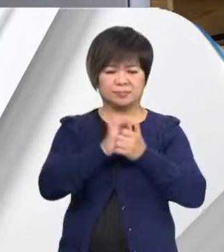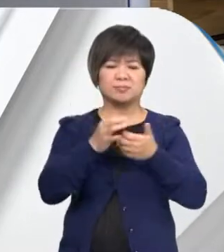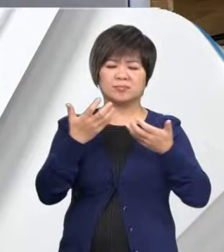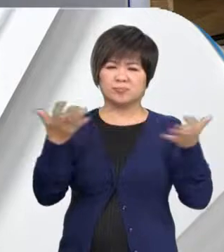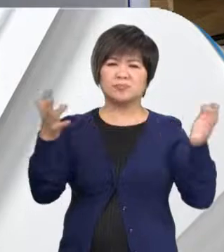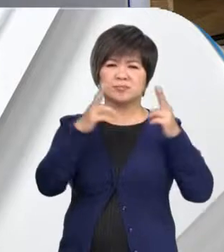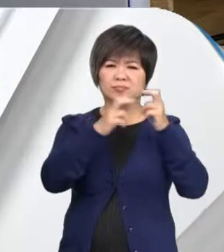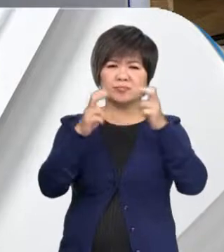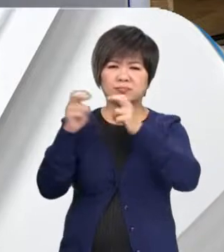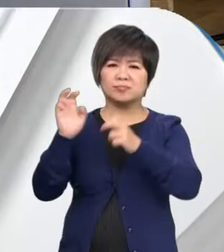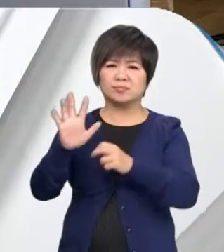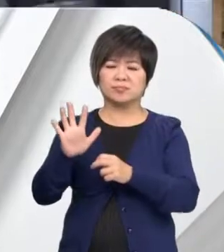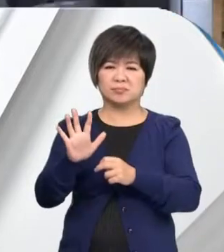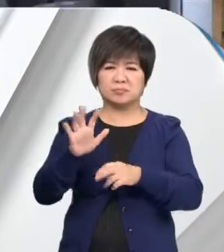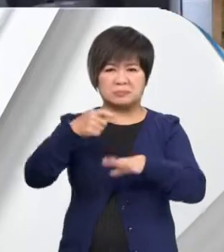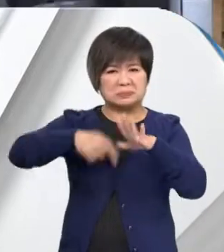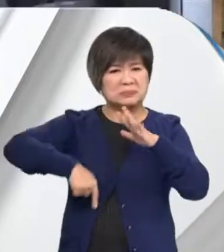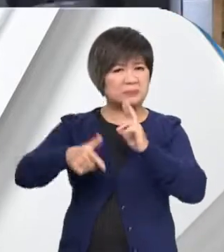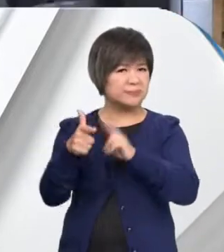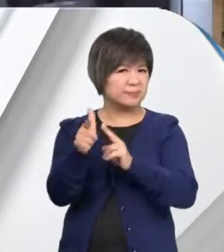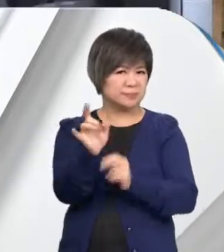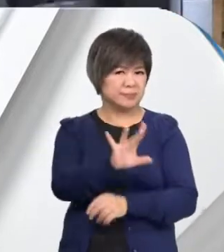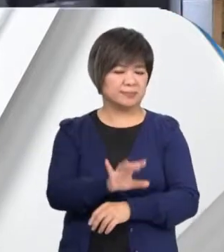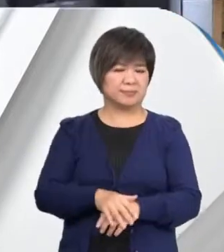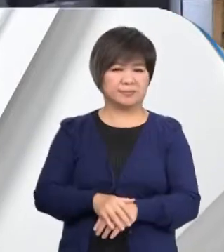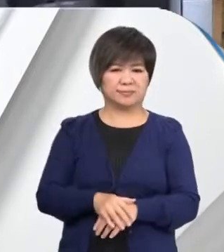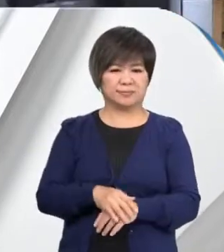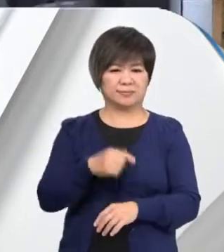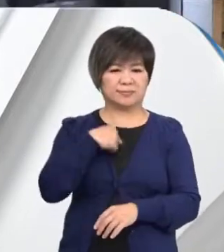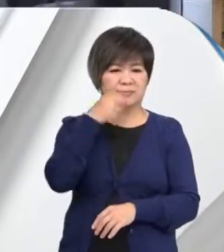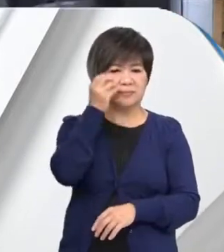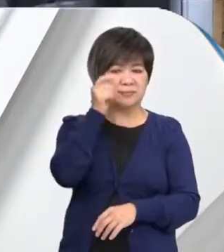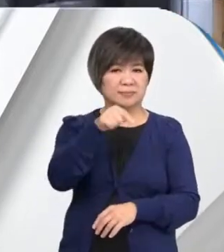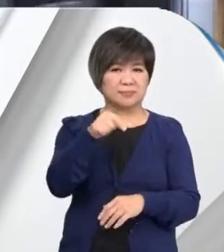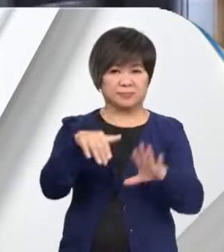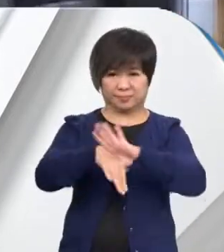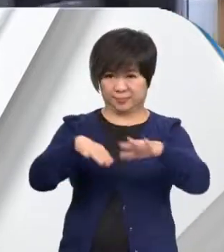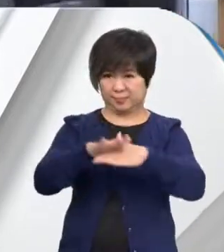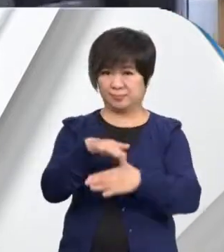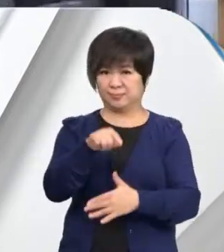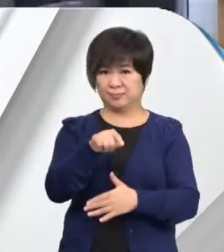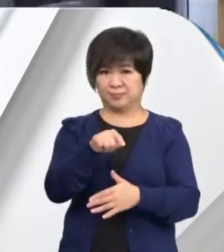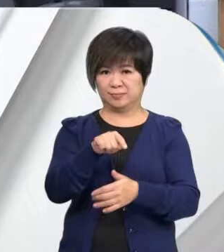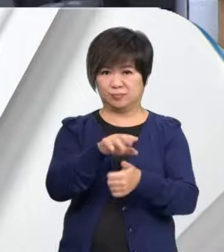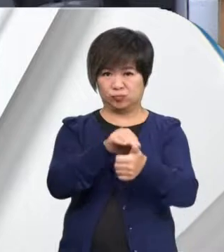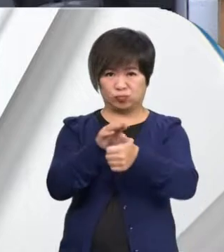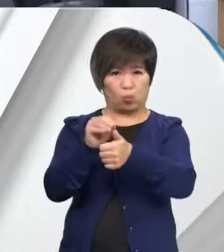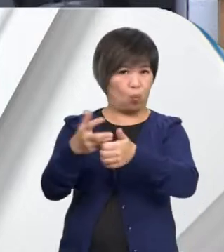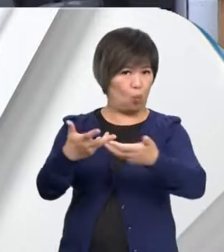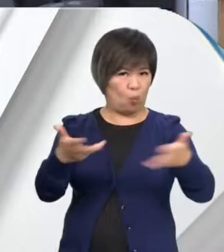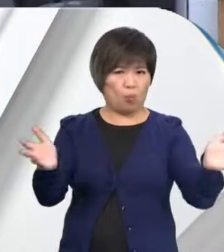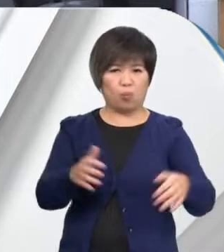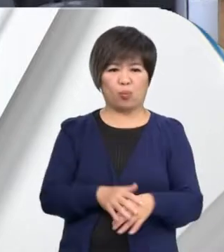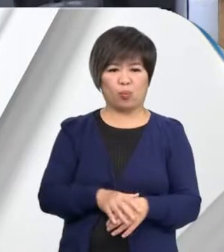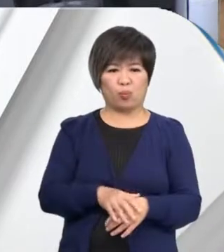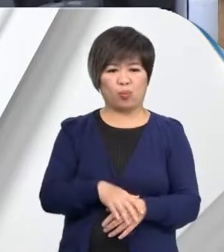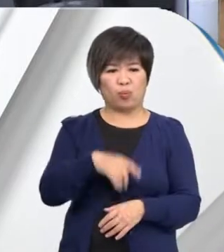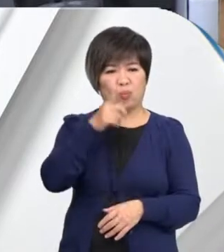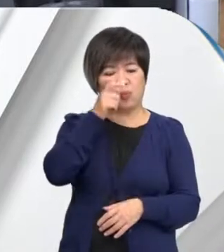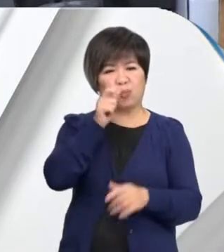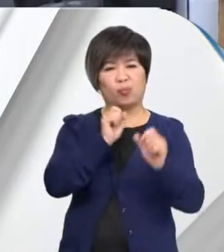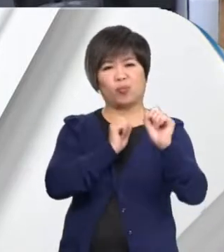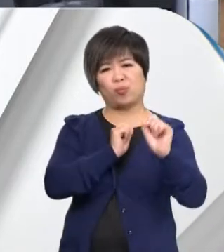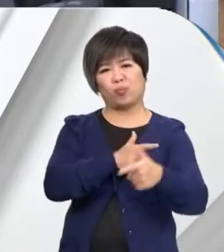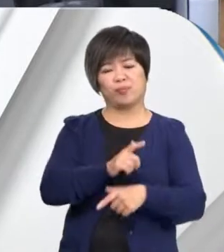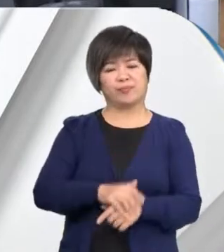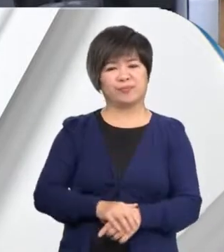说没有这么深入的介绍。 过来看日会的文化， 学到好多东西咯，看到唔同嘅东西咯，